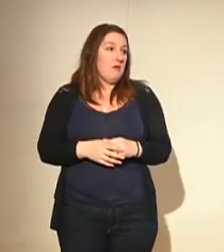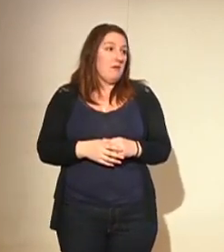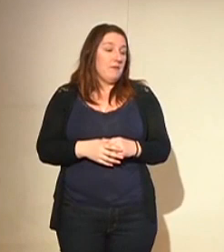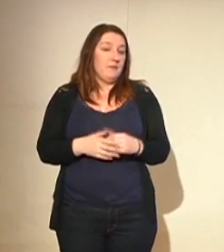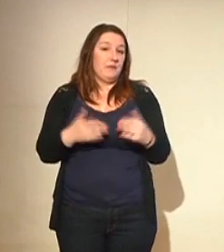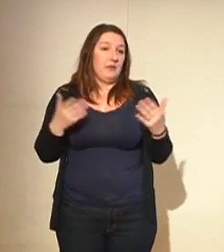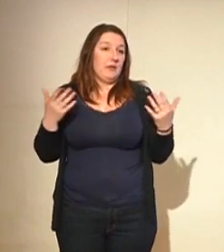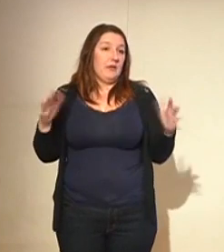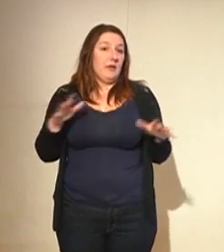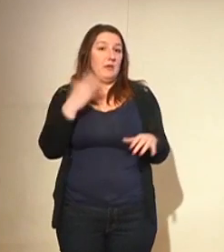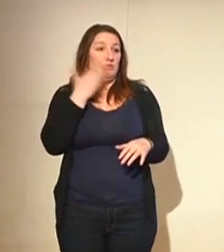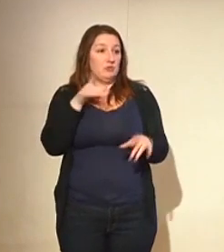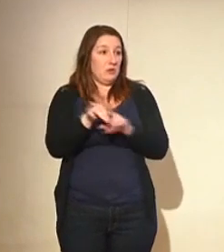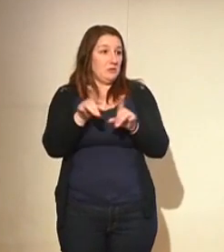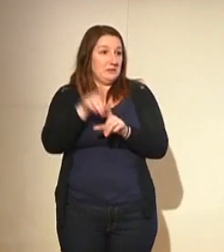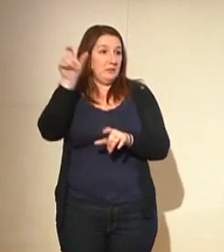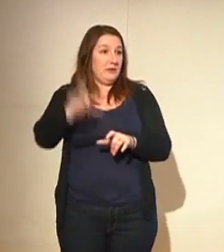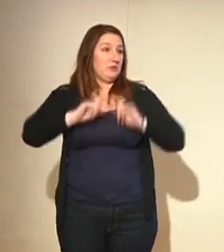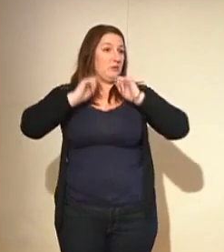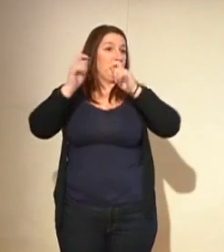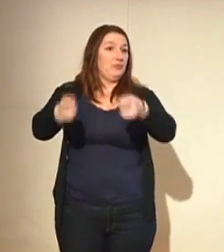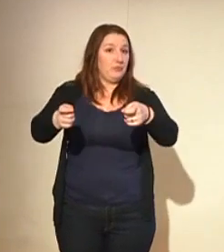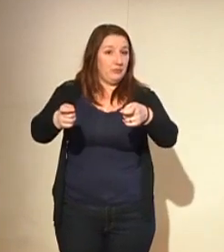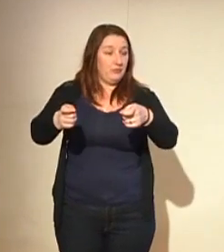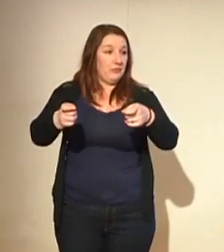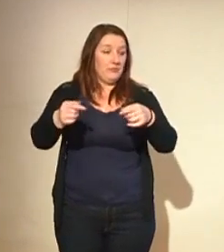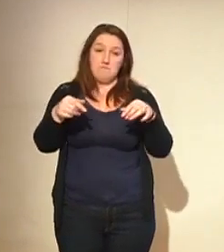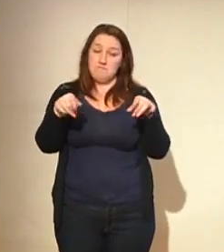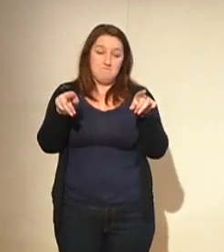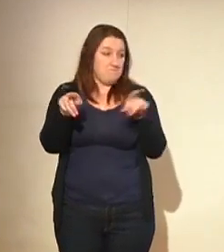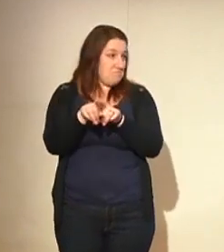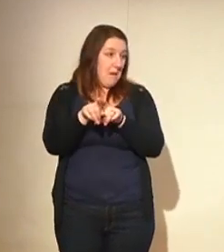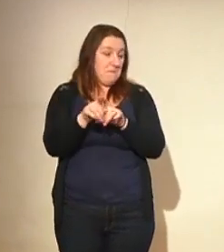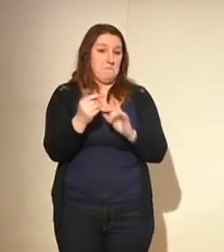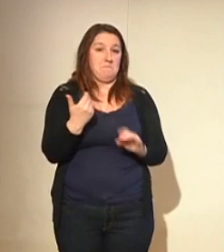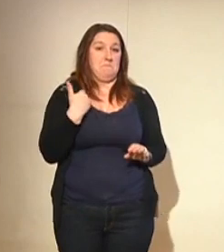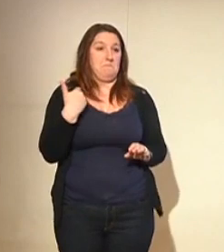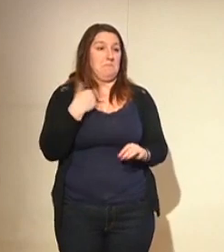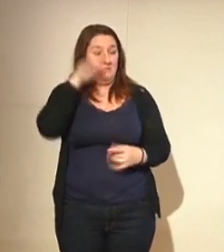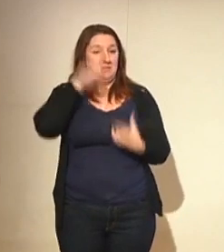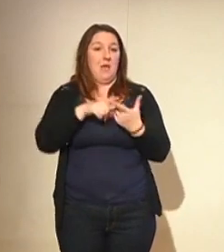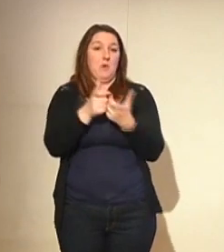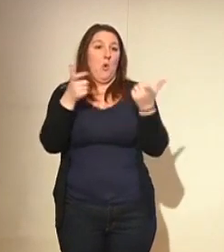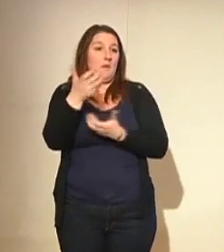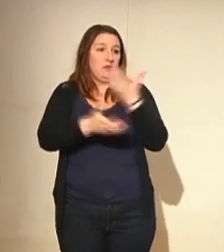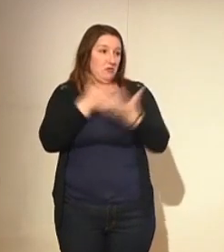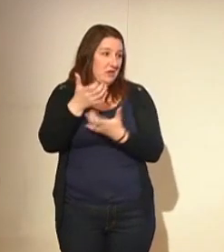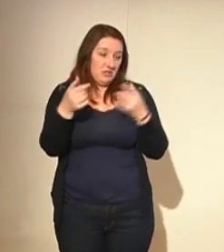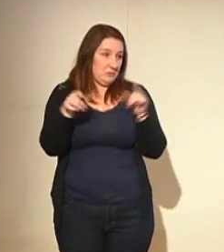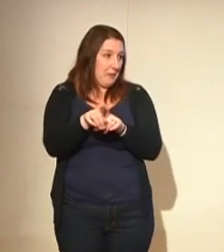groupes et il nous faut également désigner de la même façon que pour la compagnie de